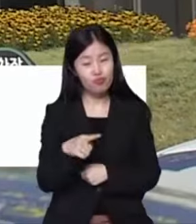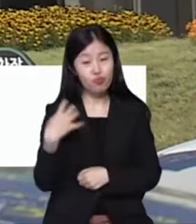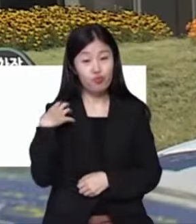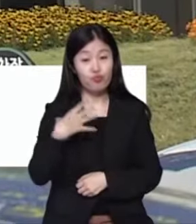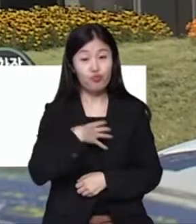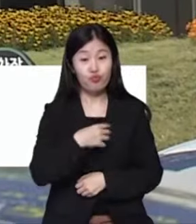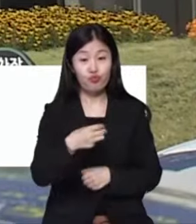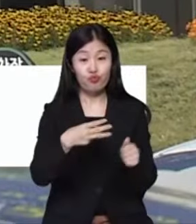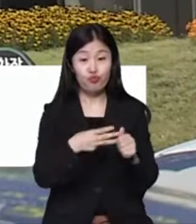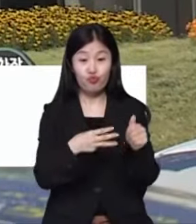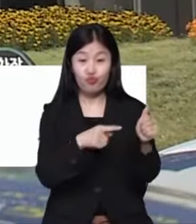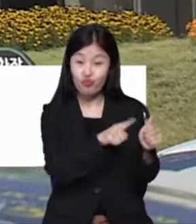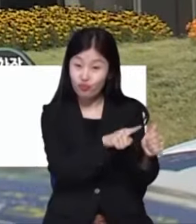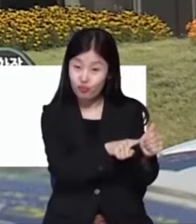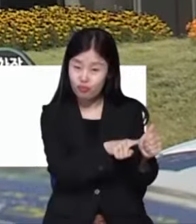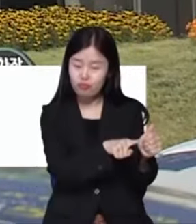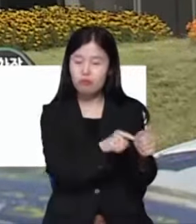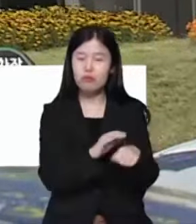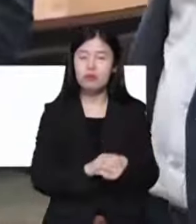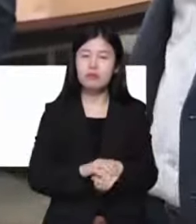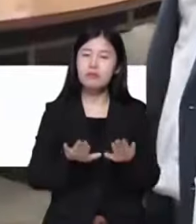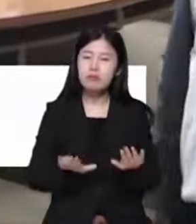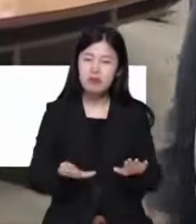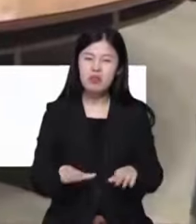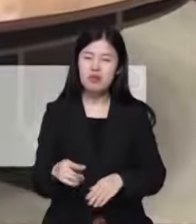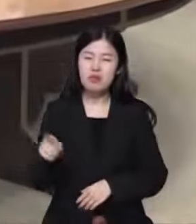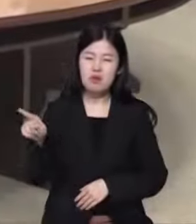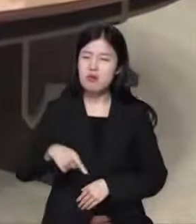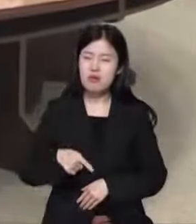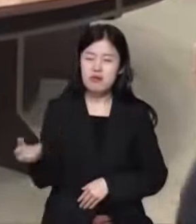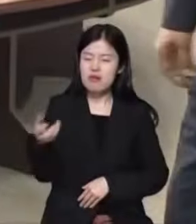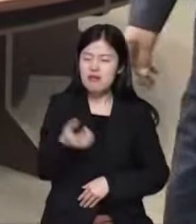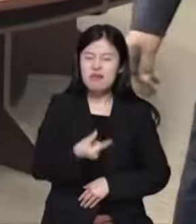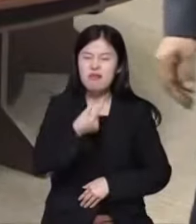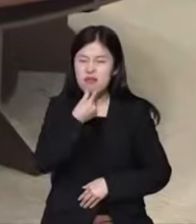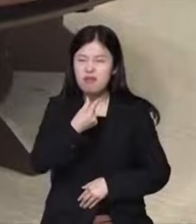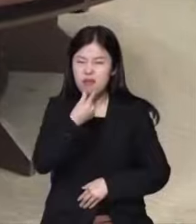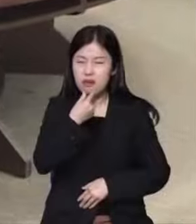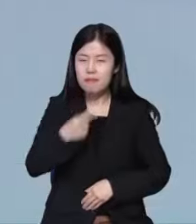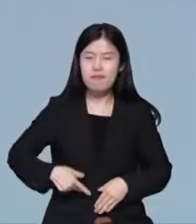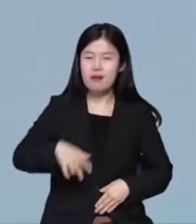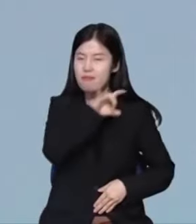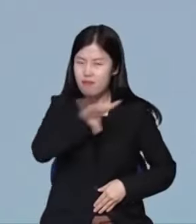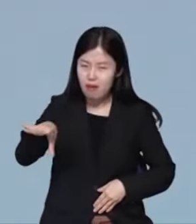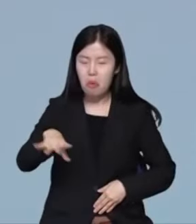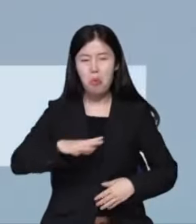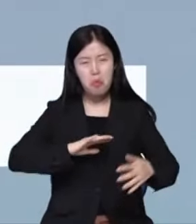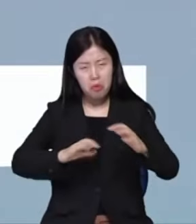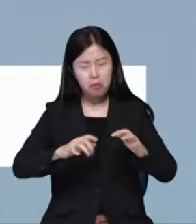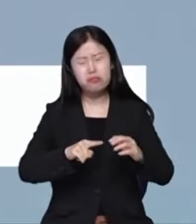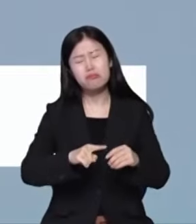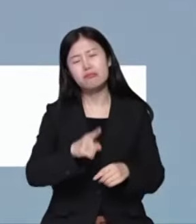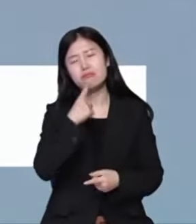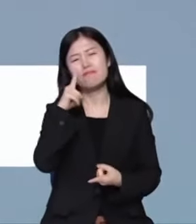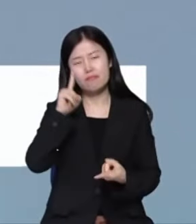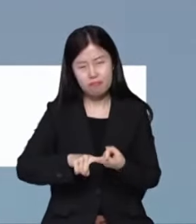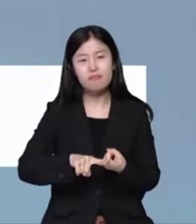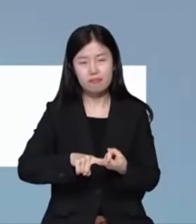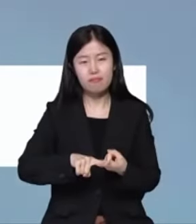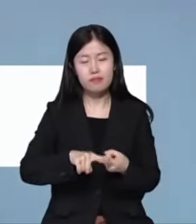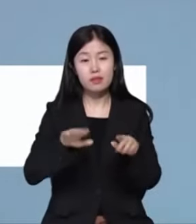회동이라고 강조했던 만큼 예견된 실패였다는 비판이 높습니다. 특히 소음 측정과 비전 토론회,